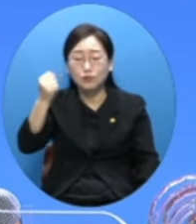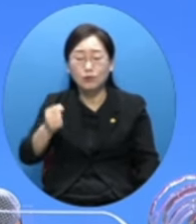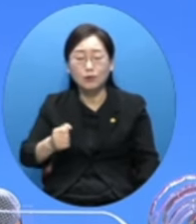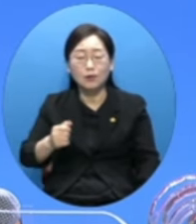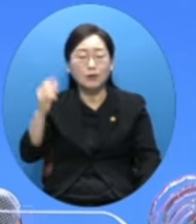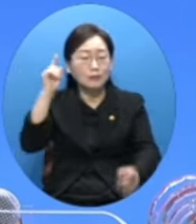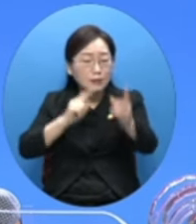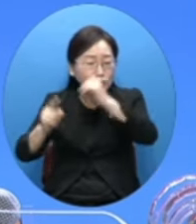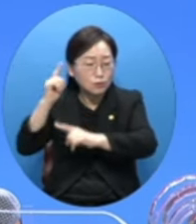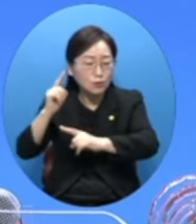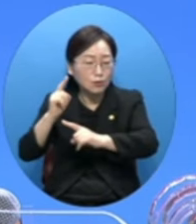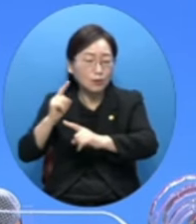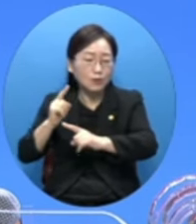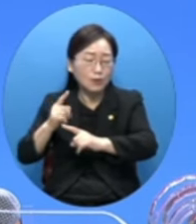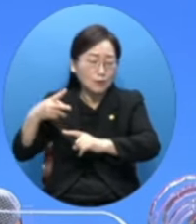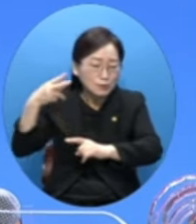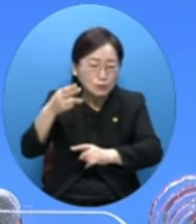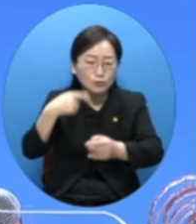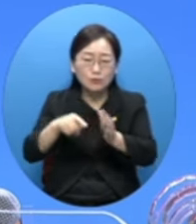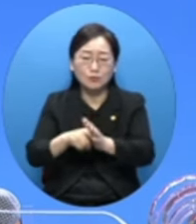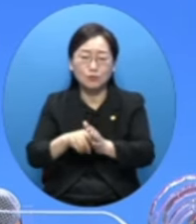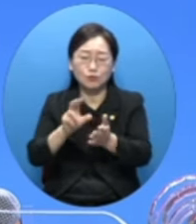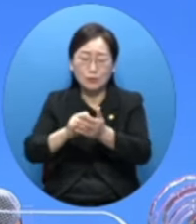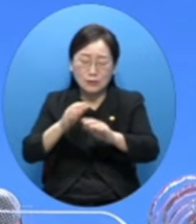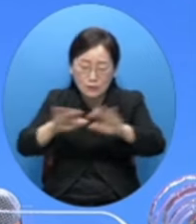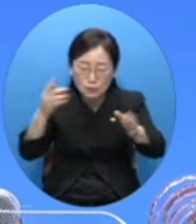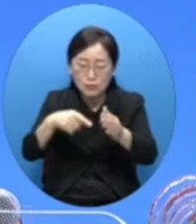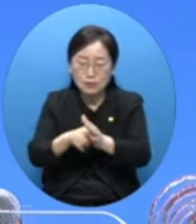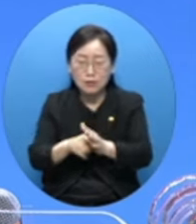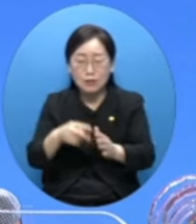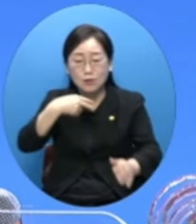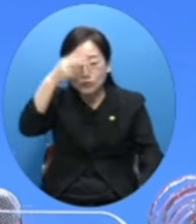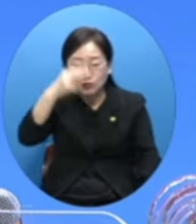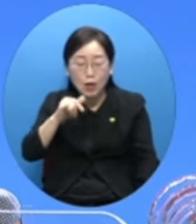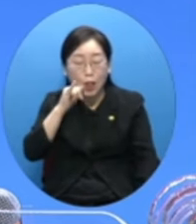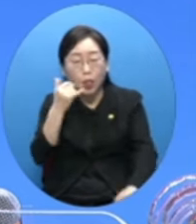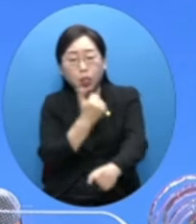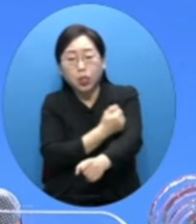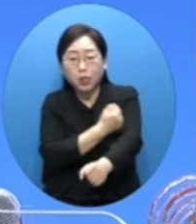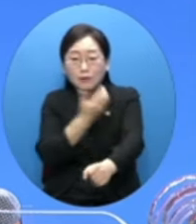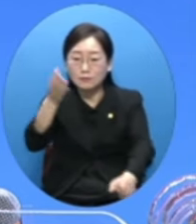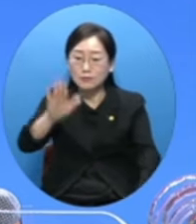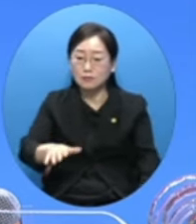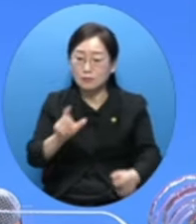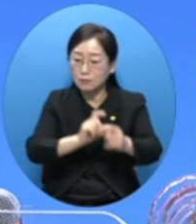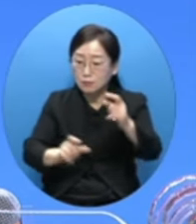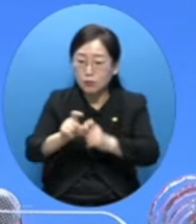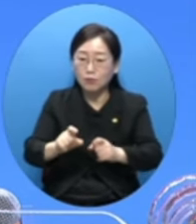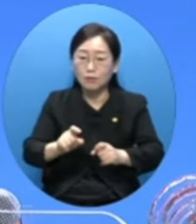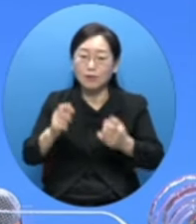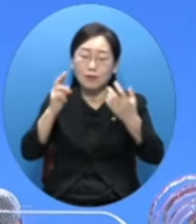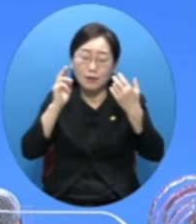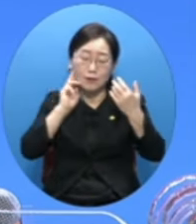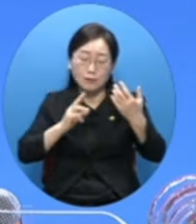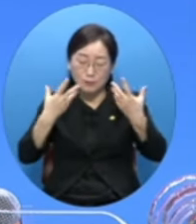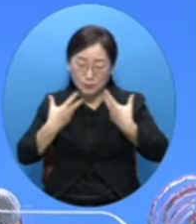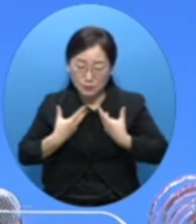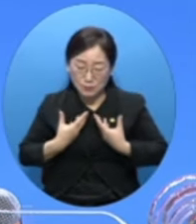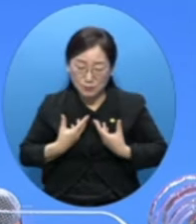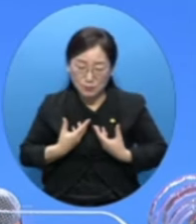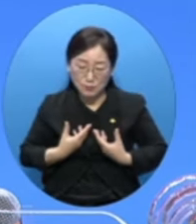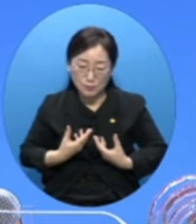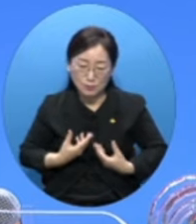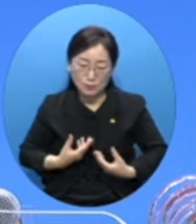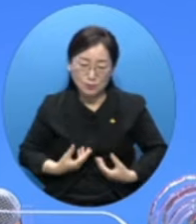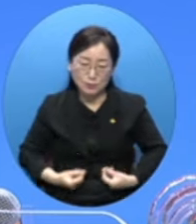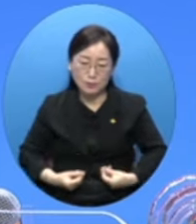이겨보려고 술도 마시고 마약도 해보고 하지만은 더 깊은 절망의 패배에 빠지고 말게 되는